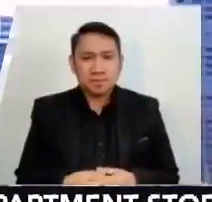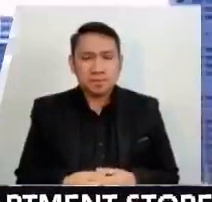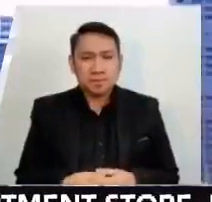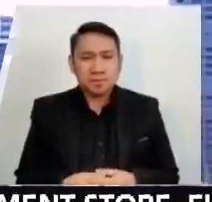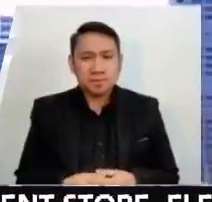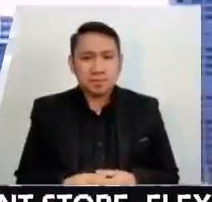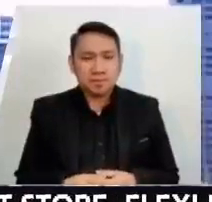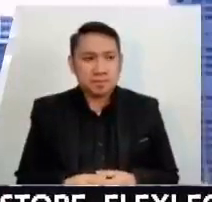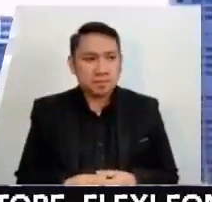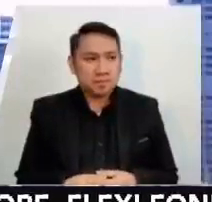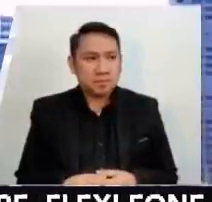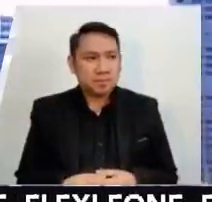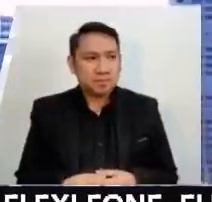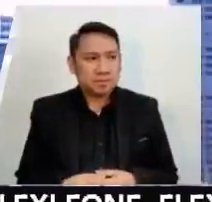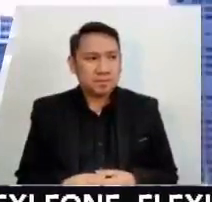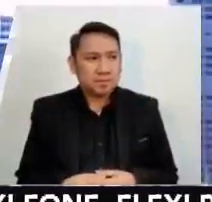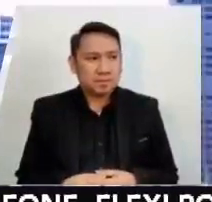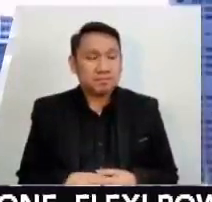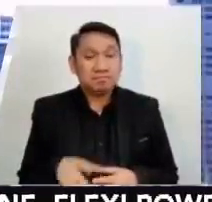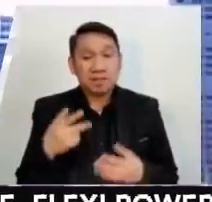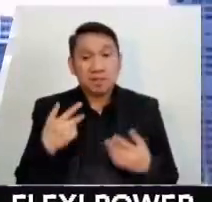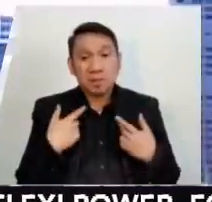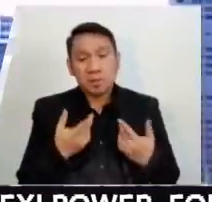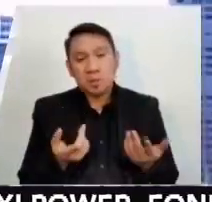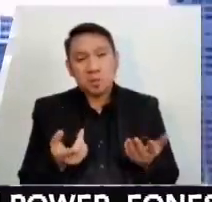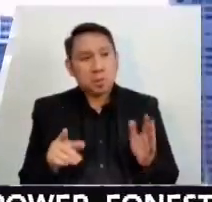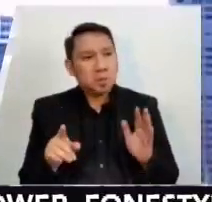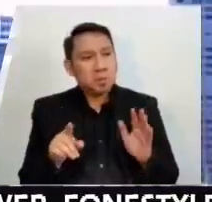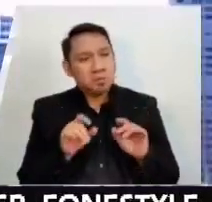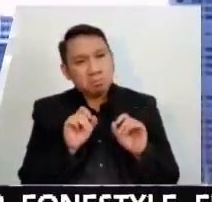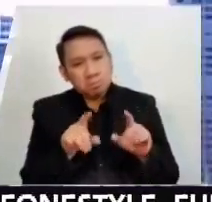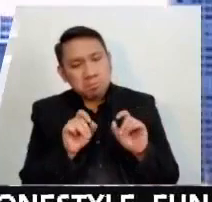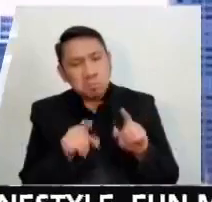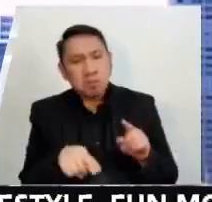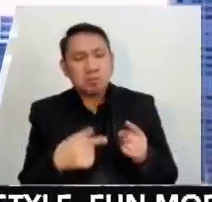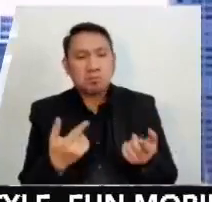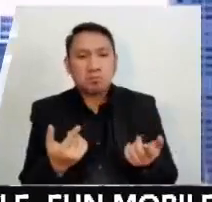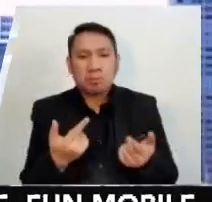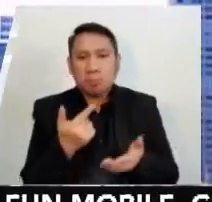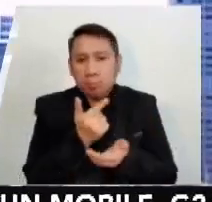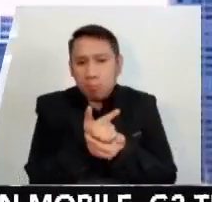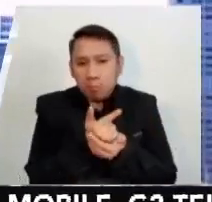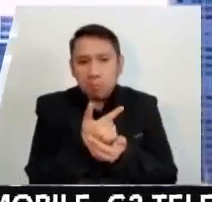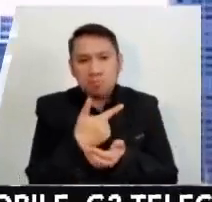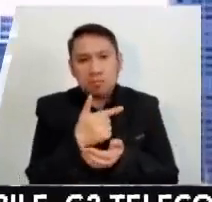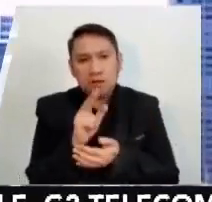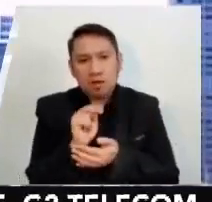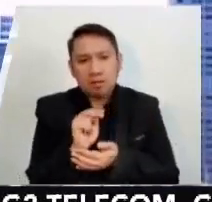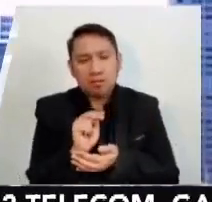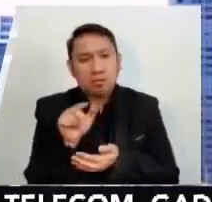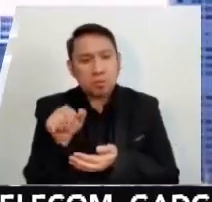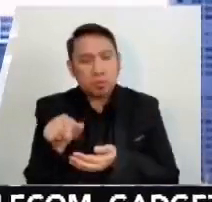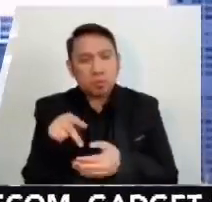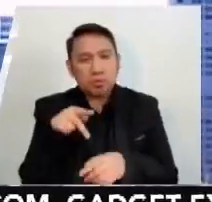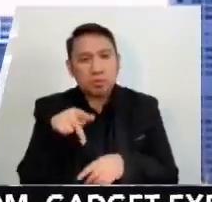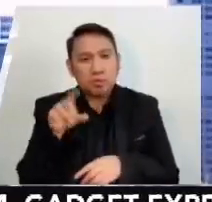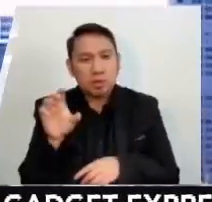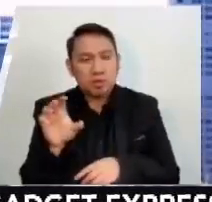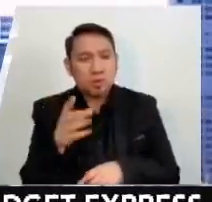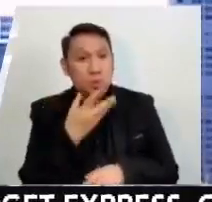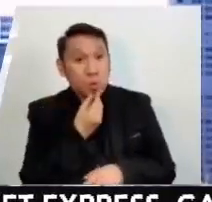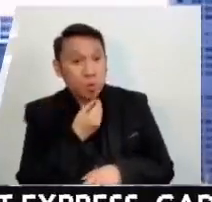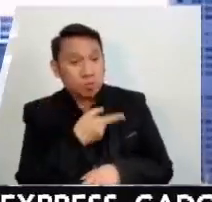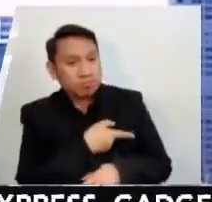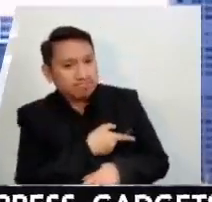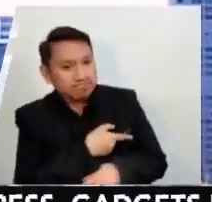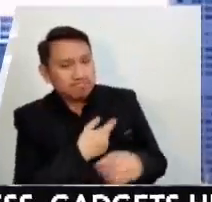Bistado ang ilegal na pagbebenta ng baril ng isang lalaki sa Pasay. Ang kanya kasing napagbentahan, pulis. Yan ang unang